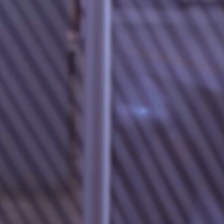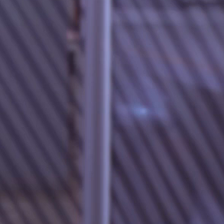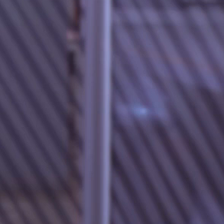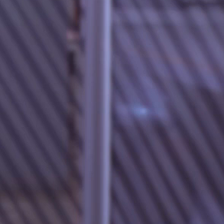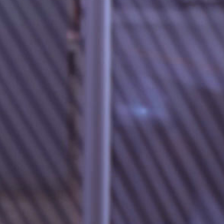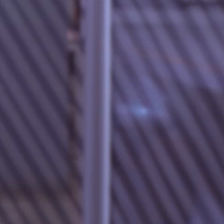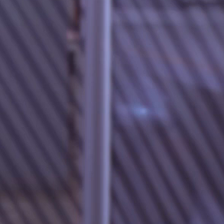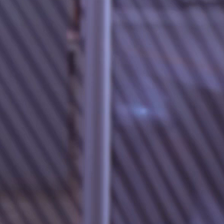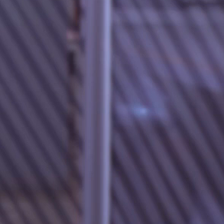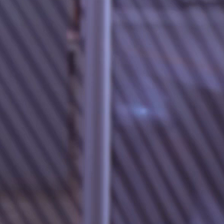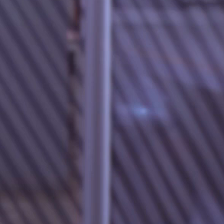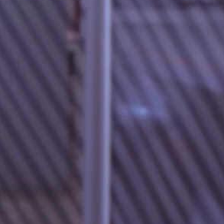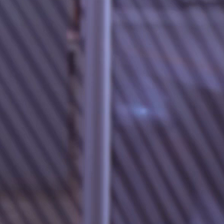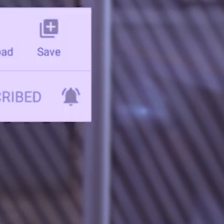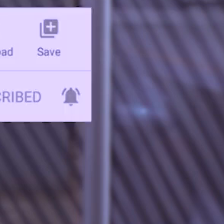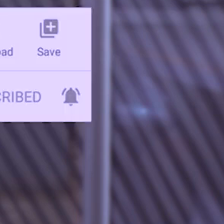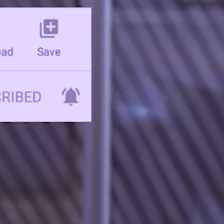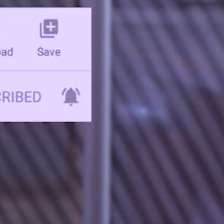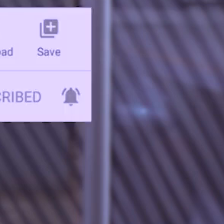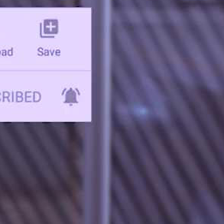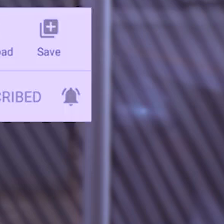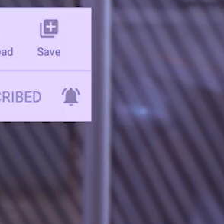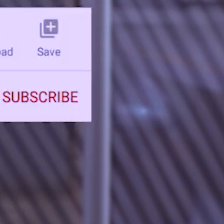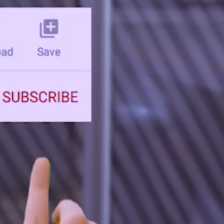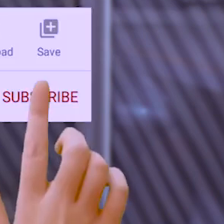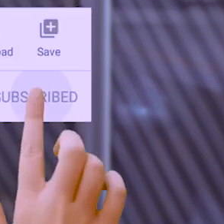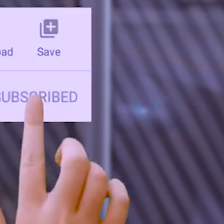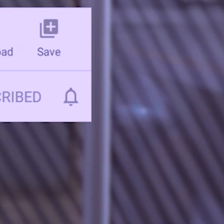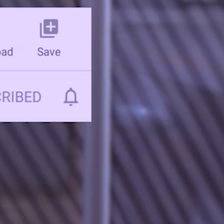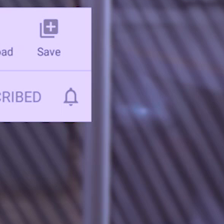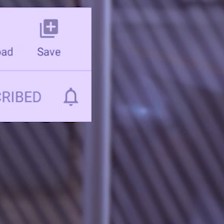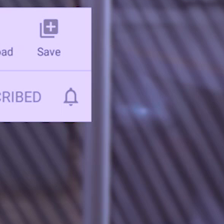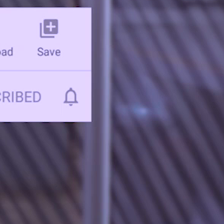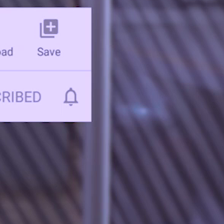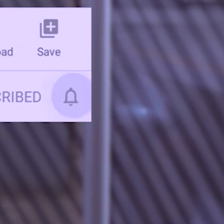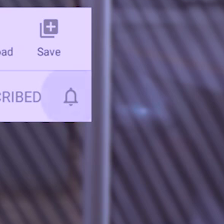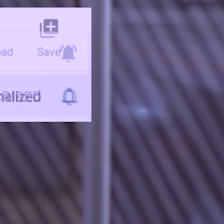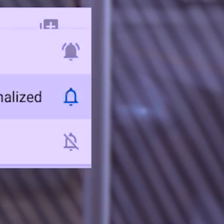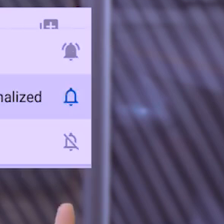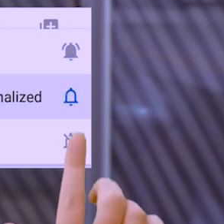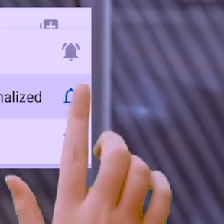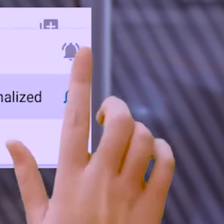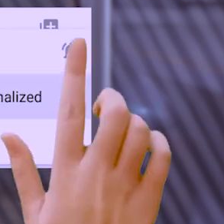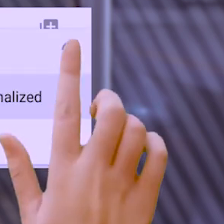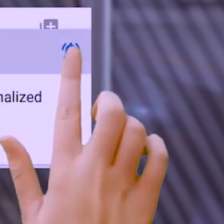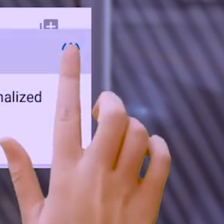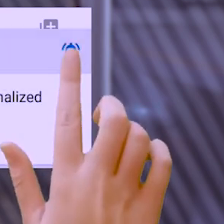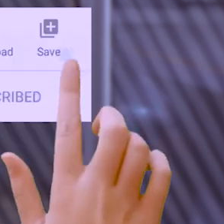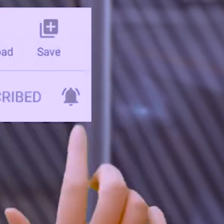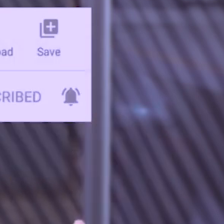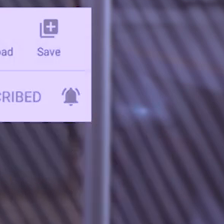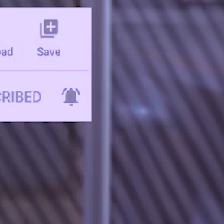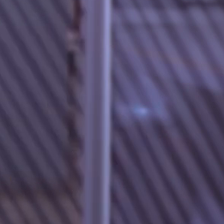Para obter mais informações, não se esqueça de curtir e subscrever no canal social media Gemen TV e clique também no botão